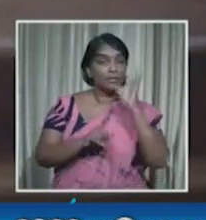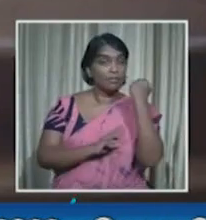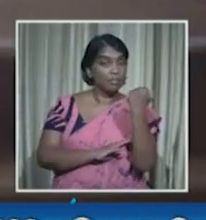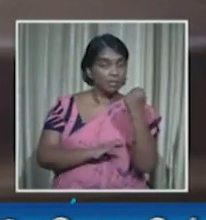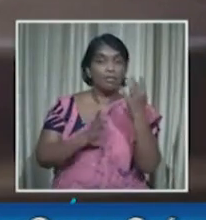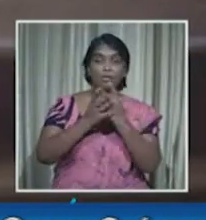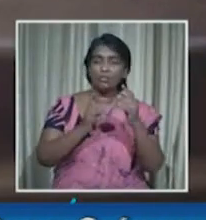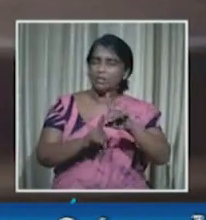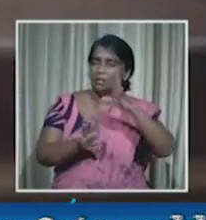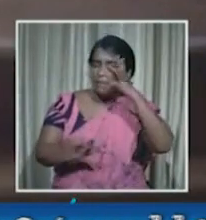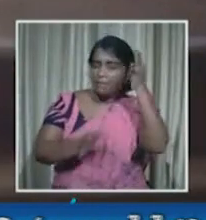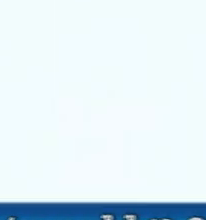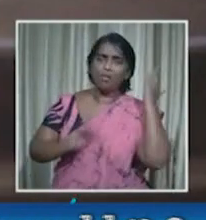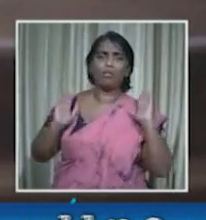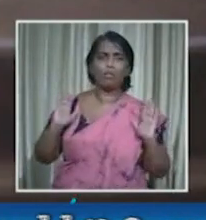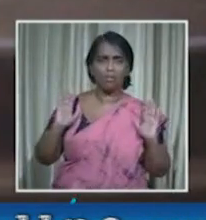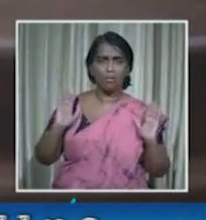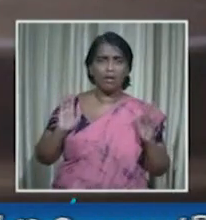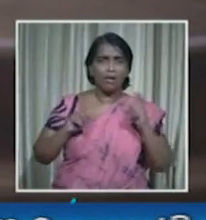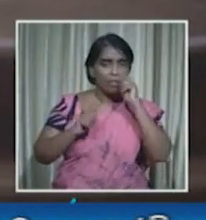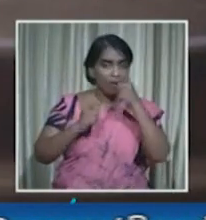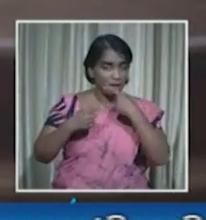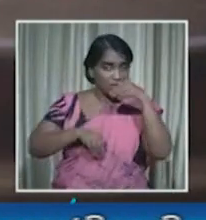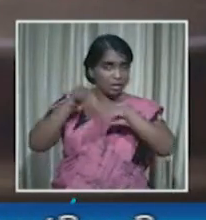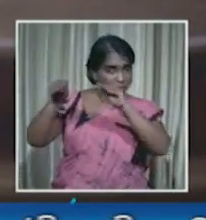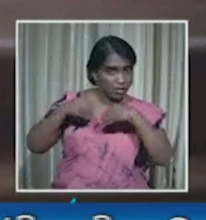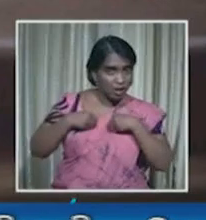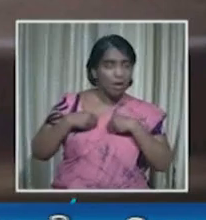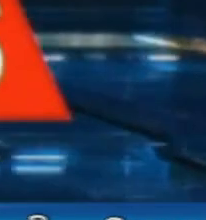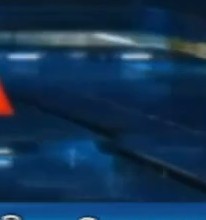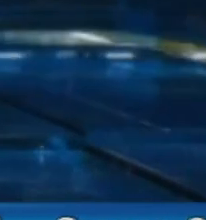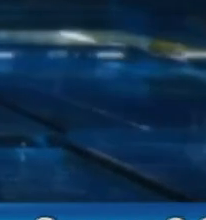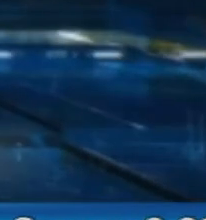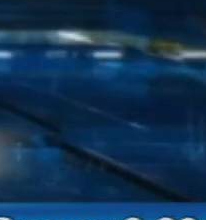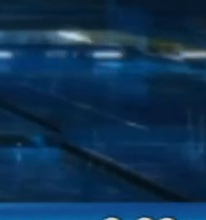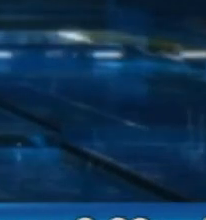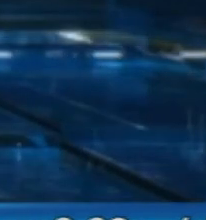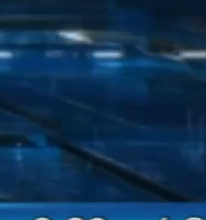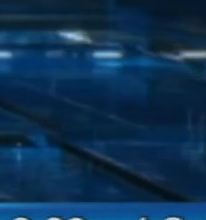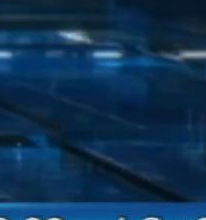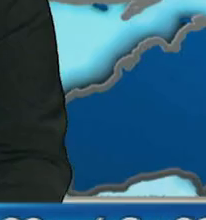මේ තමයි පිස්සුම පීගුදු වෙච්ච තැන. මිනිසුන් නම් අපිව පත් කරේ මිනිසු යන්න කියනවනම් යන්න ඕනේ.